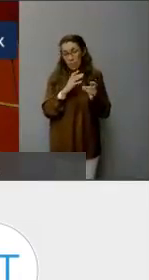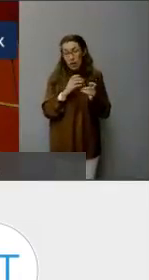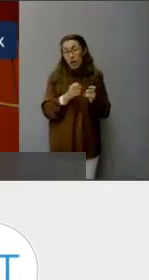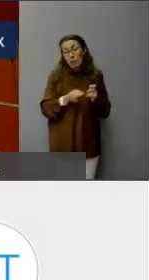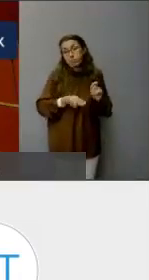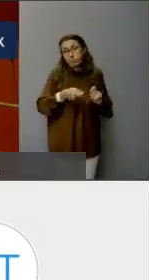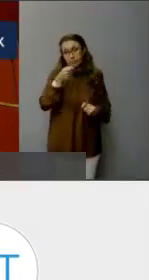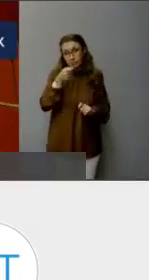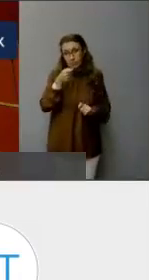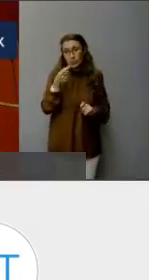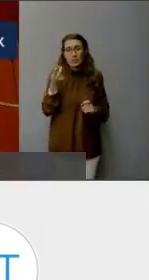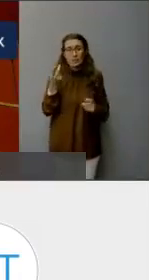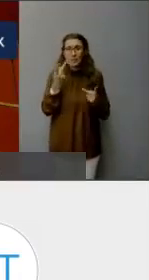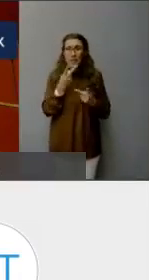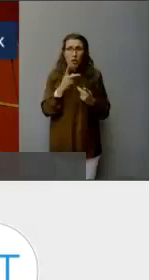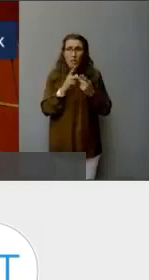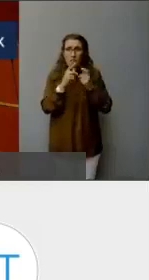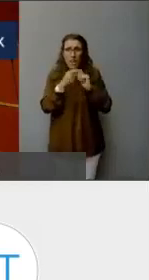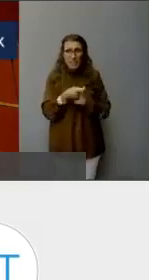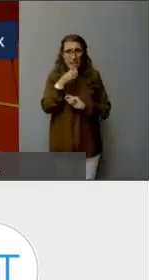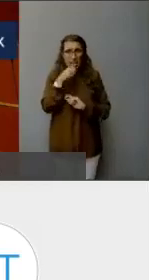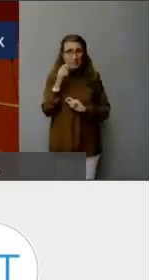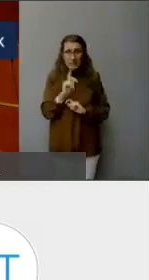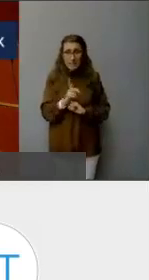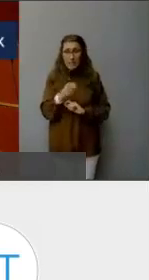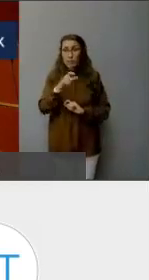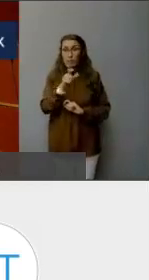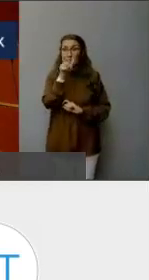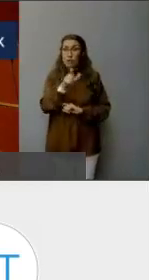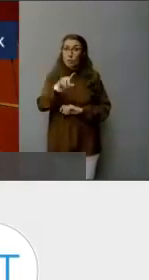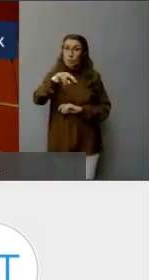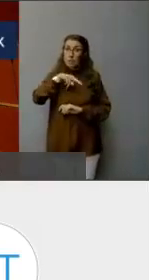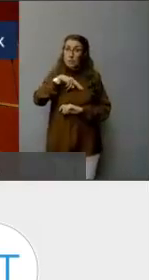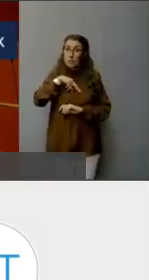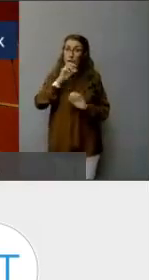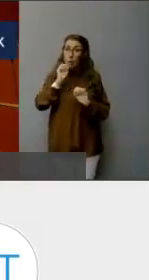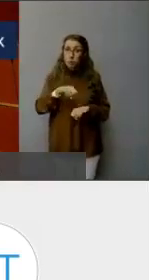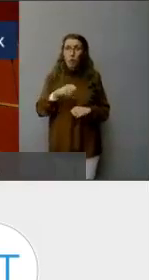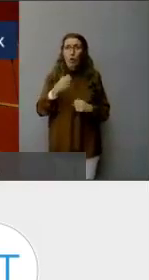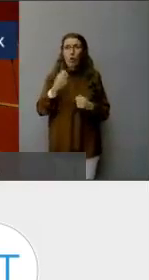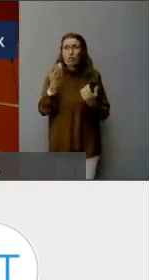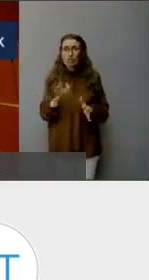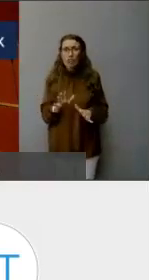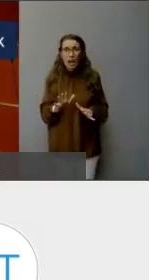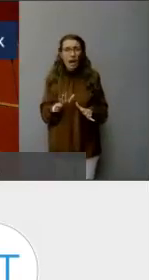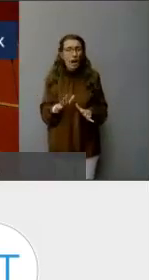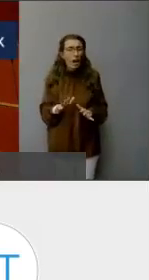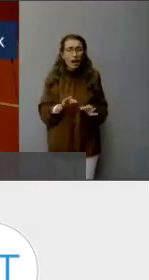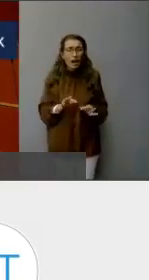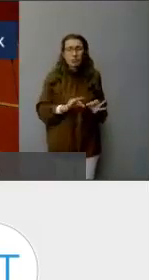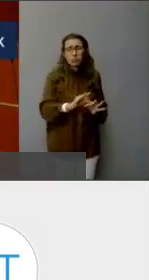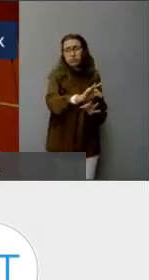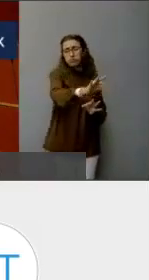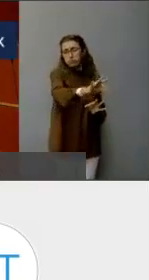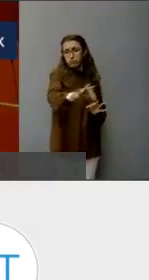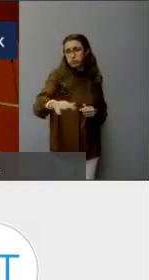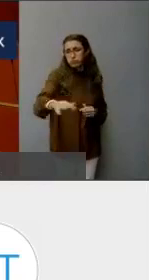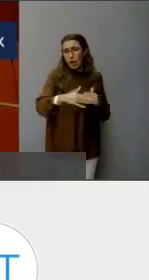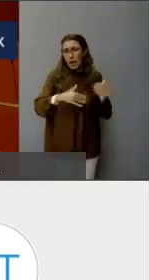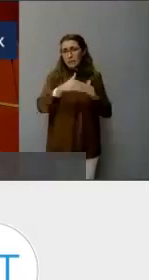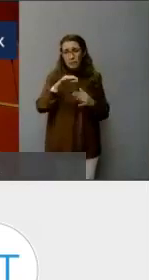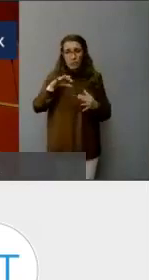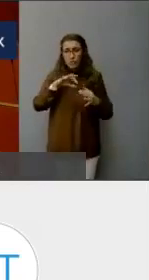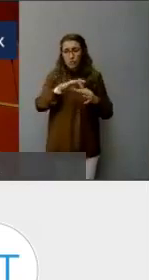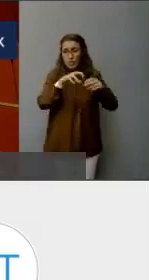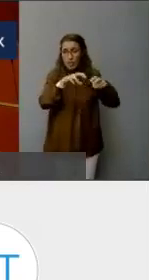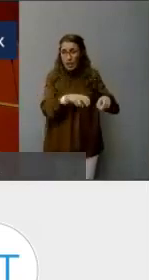della variante perché il proprietario avrebbe potuto già oggi costruire decine di migliaia di metri quadri di edifici funziona all'agricoltura ma non l'ha